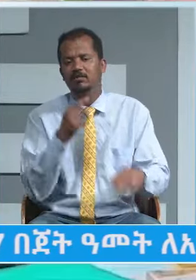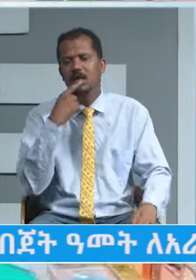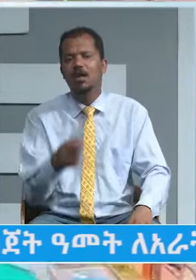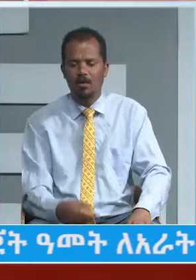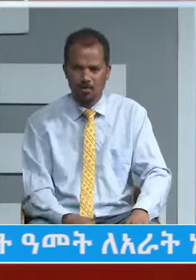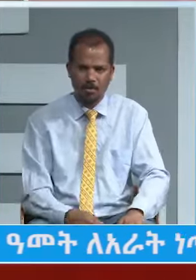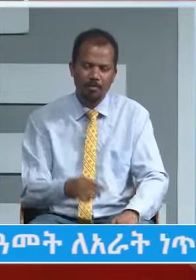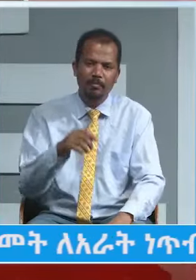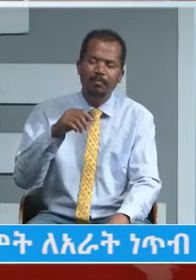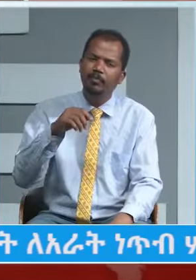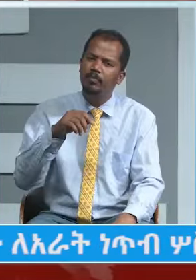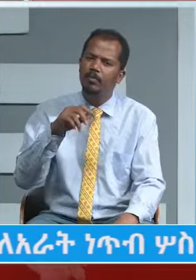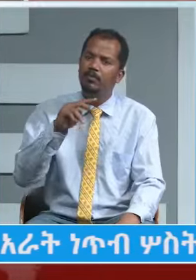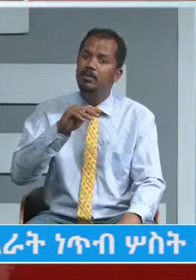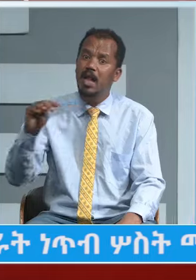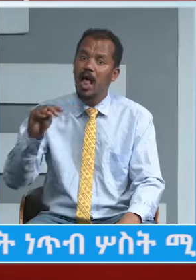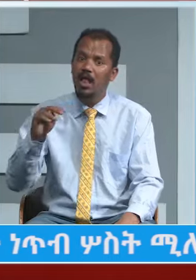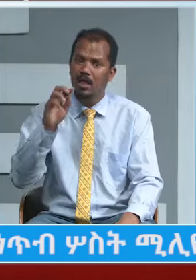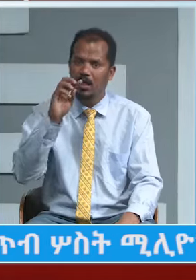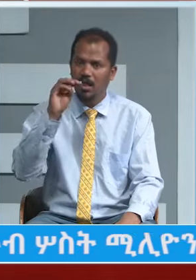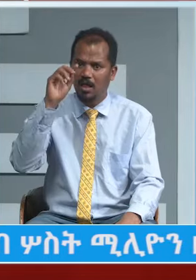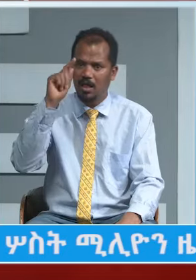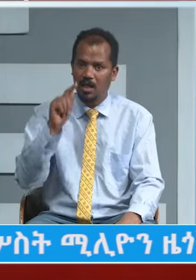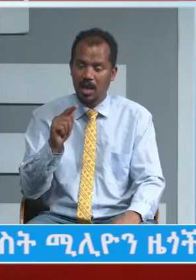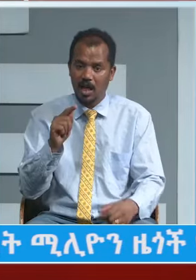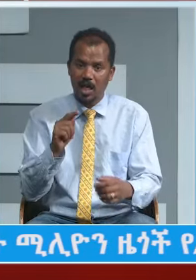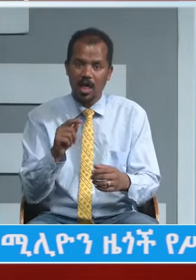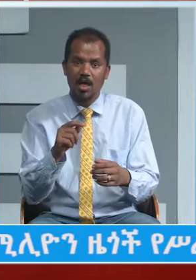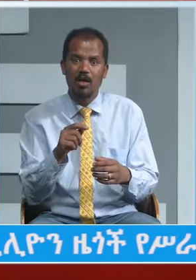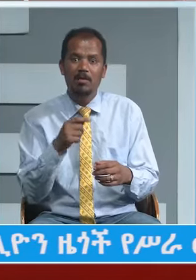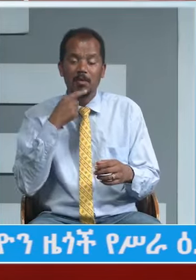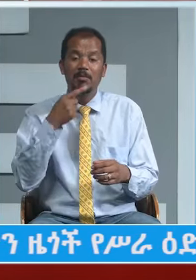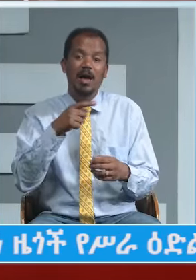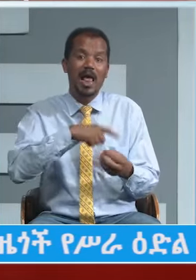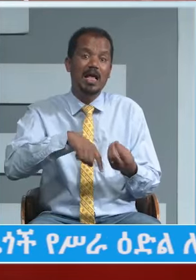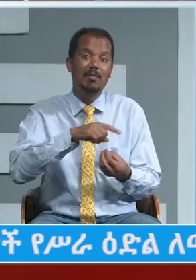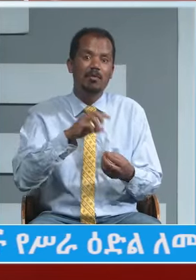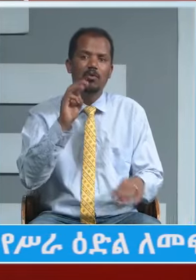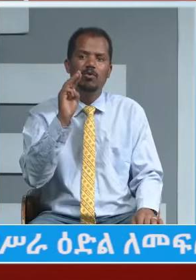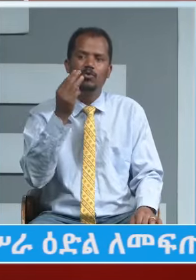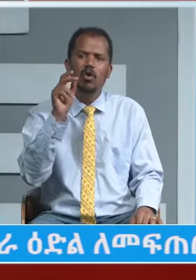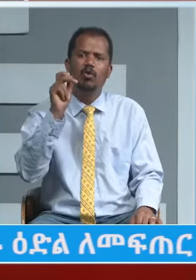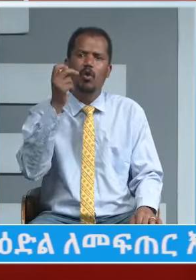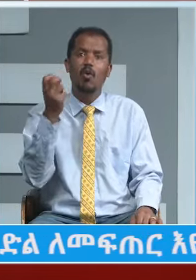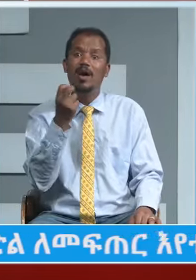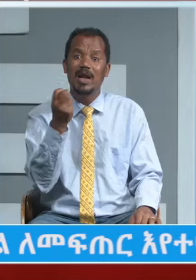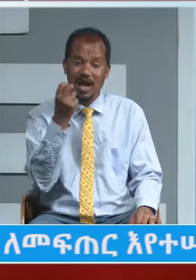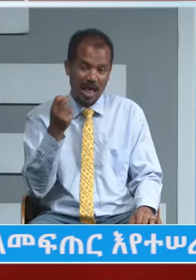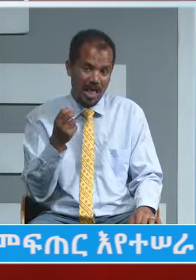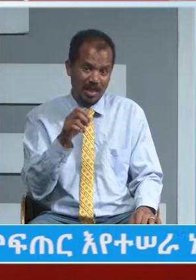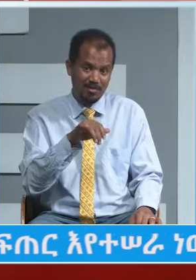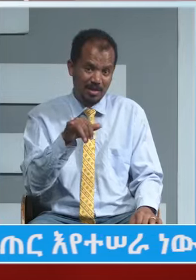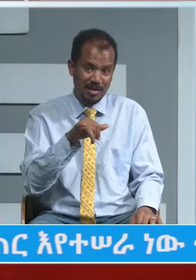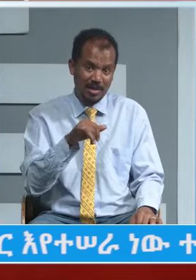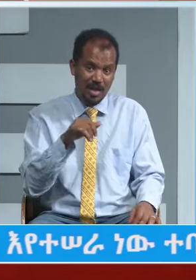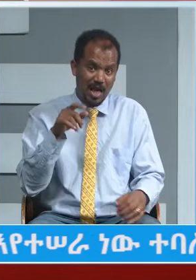እንደሚፈጽም አመልክተዋል ምስራቁ የክልላችን ቀጠና ምስራቅ ጉራጌ በሚባል አካባቢ ላይ ሶዶ ወረዳ አካባቢ